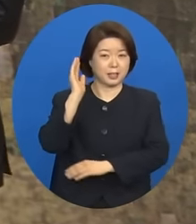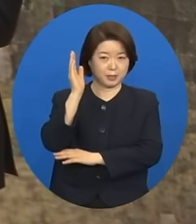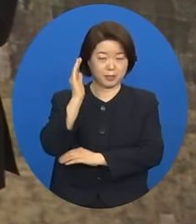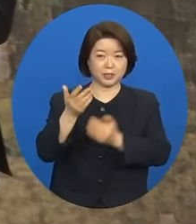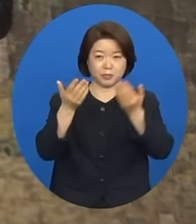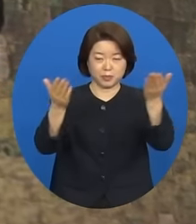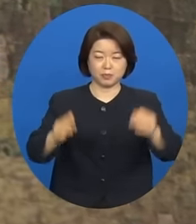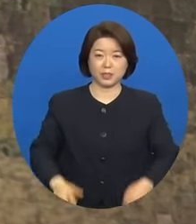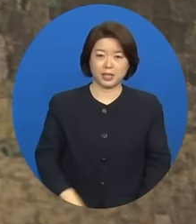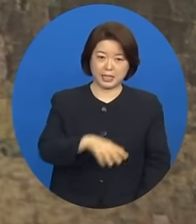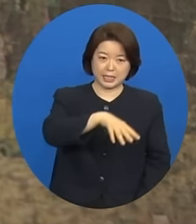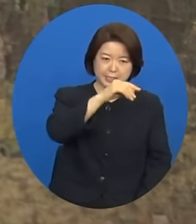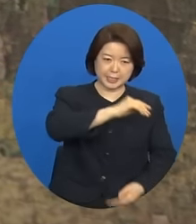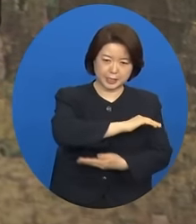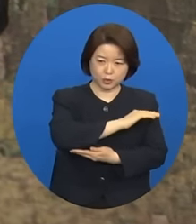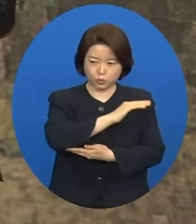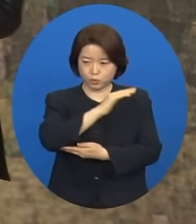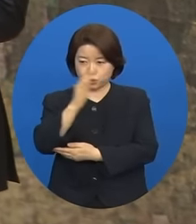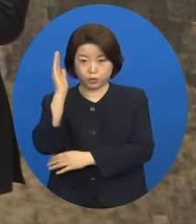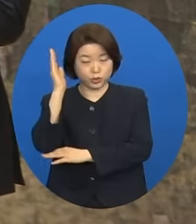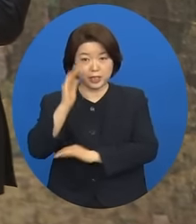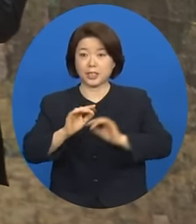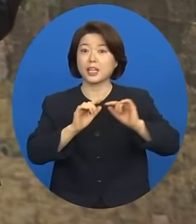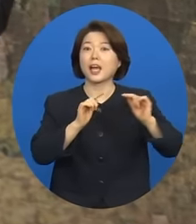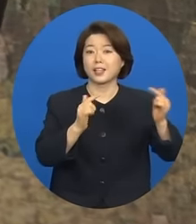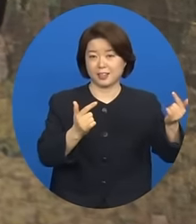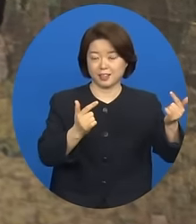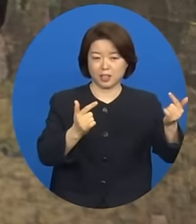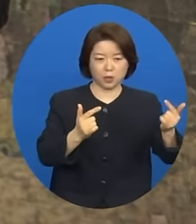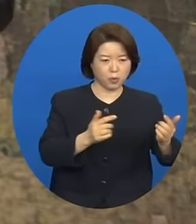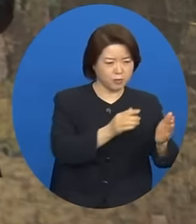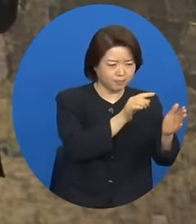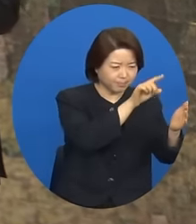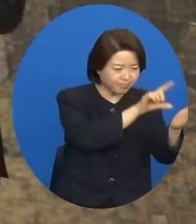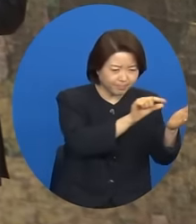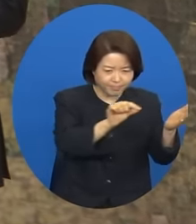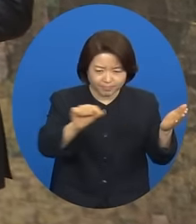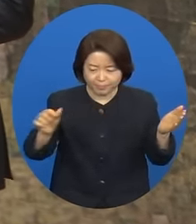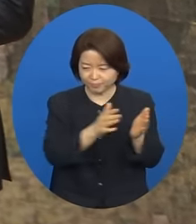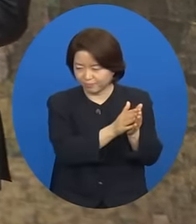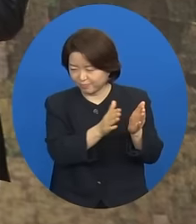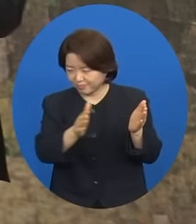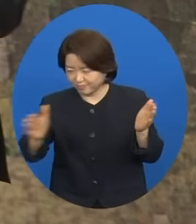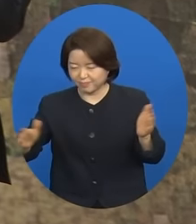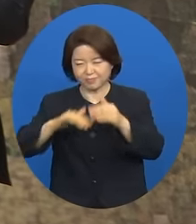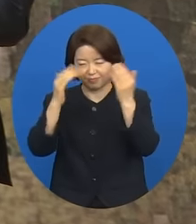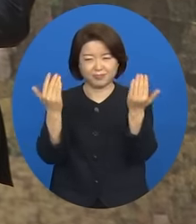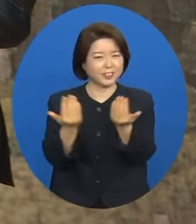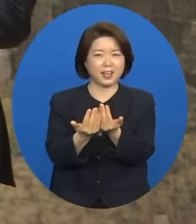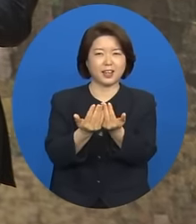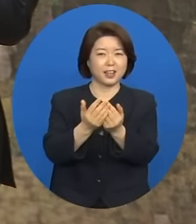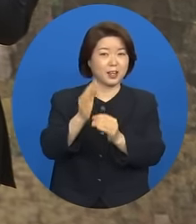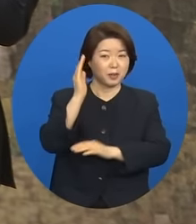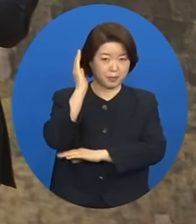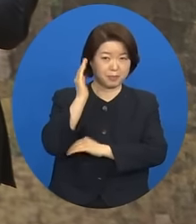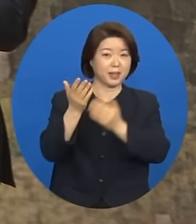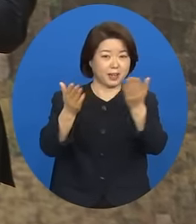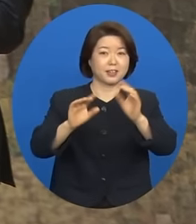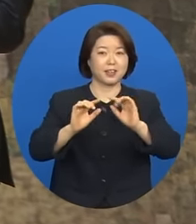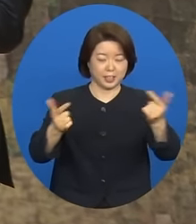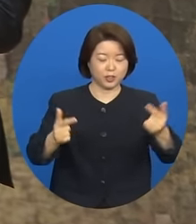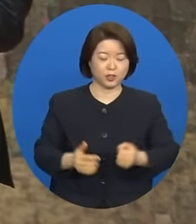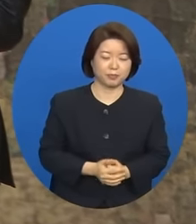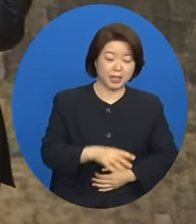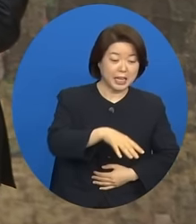아니기 때문에 모든 성경을 다 보지는 않습니다. 우리가 세대를 잇는 믿음의 여정이란 주제로 창세기에 우리가 살펴봐야